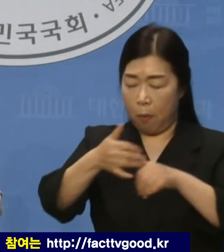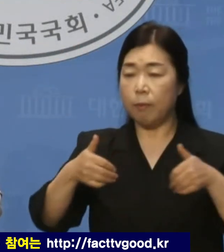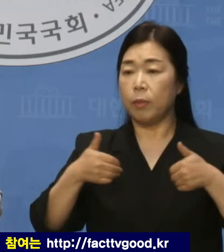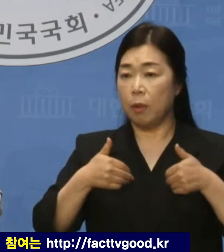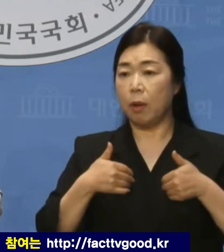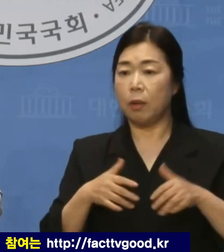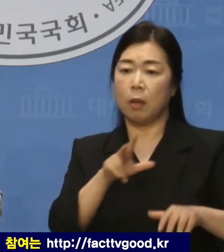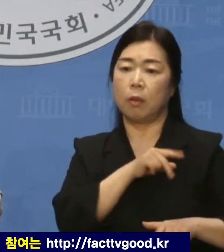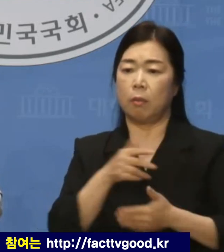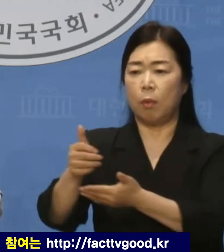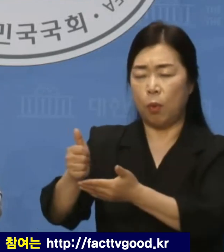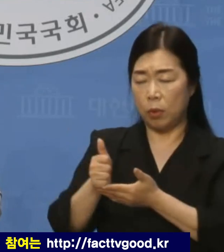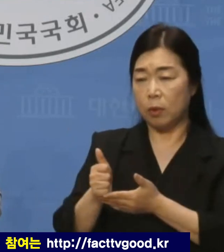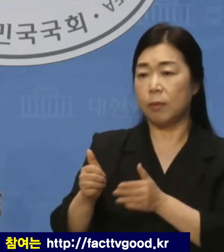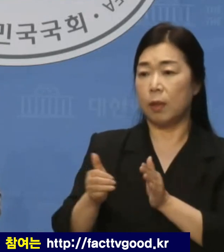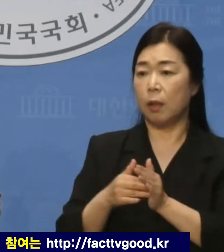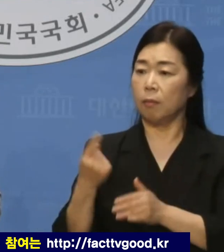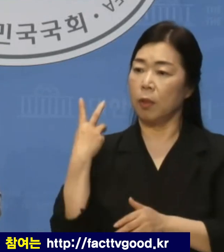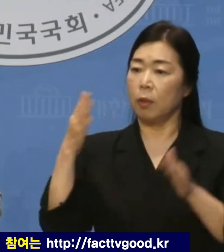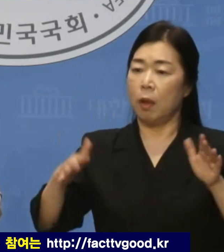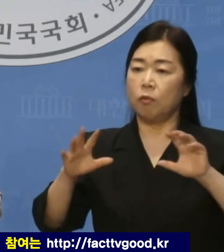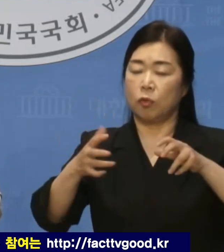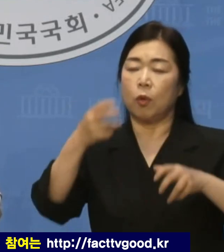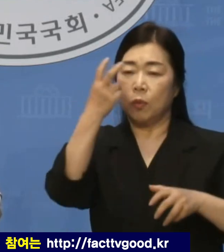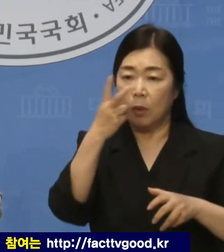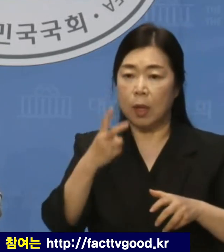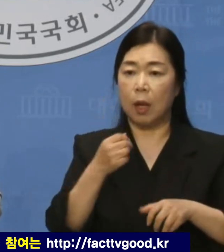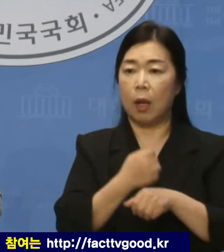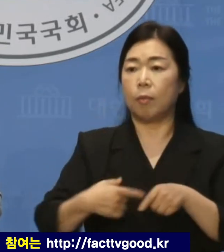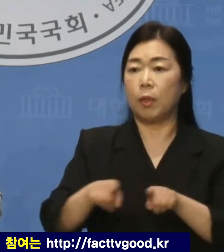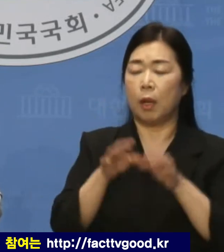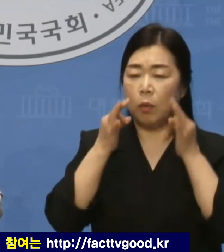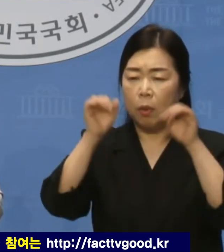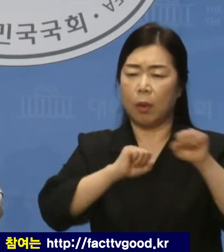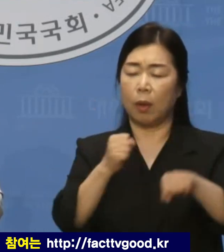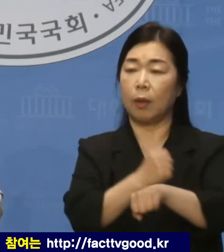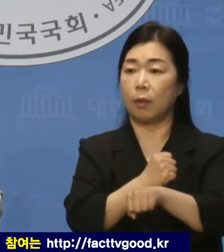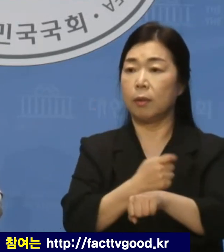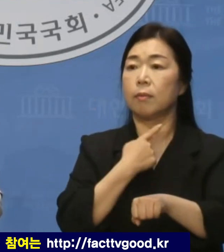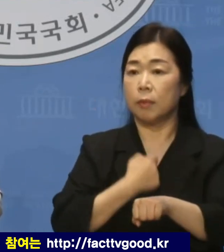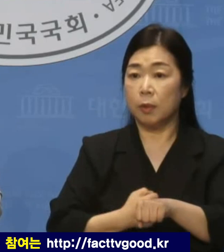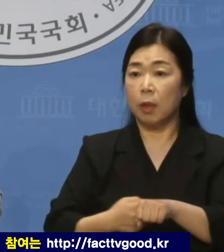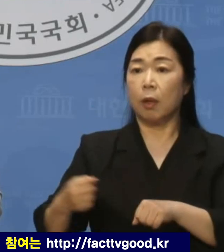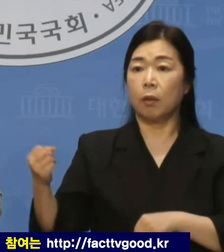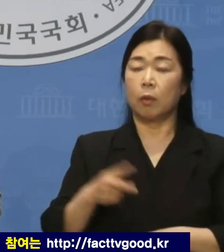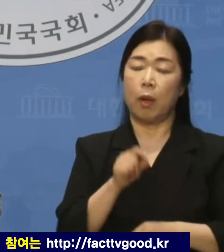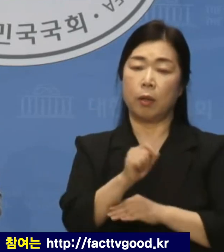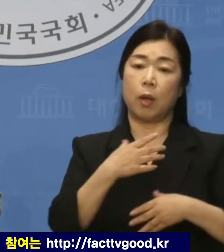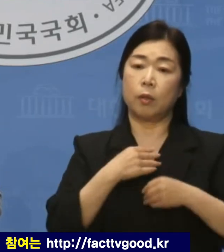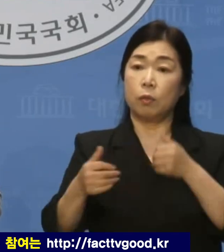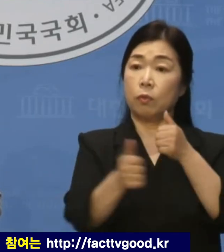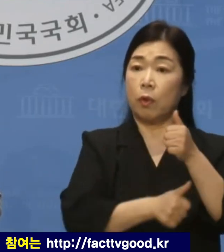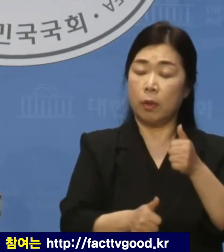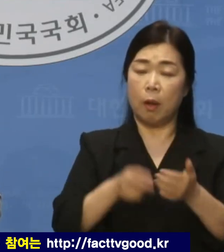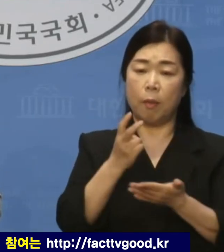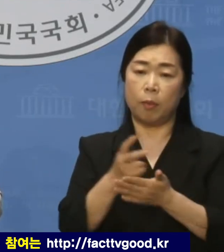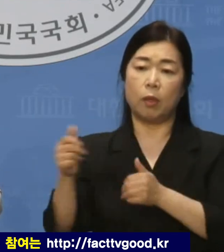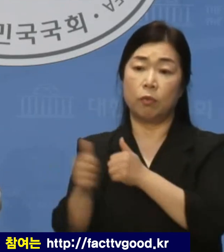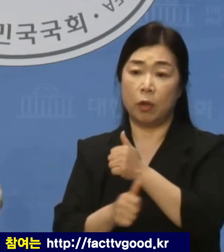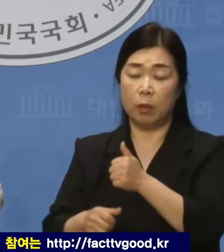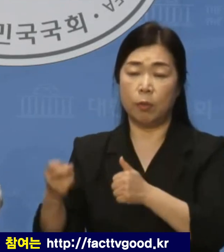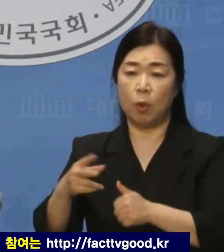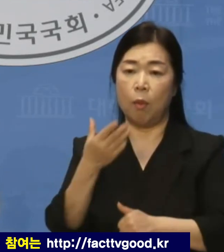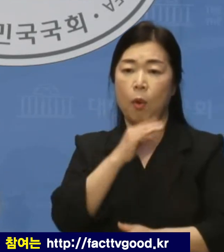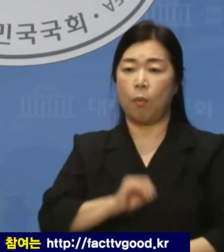필요한 의원님들을 모셨습니다. 그동안 국정조사를 함께 해오신 의원님들, 그리고 행안위원님들,